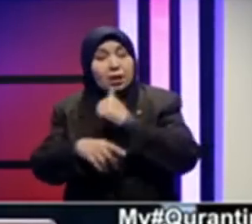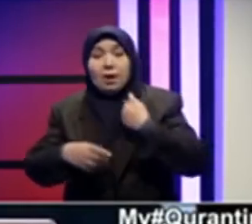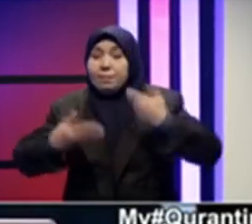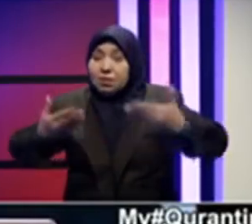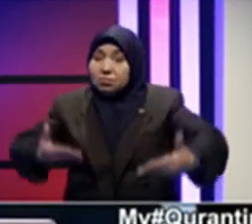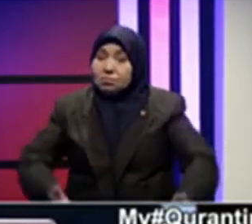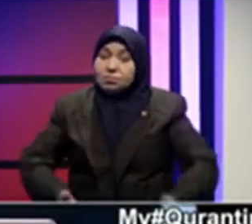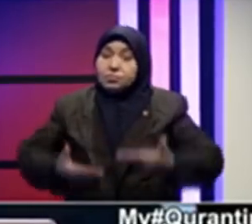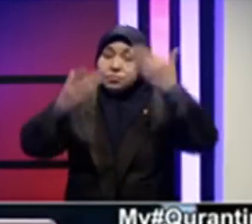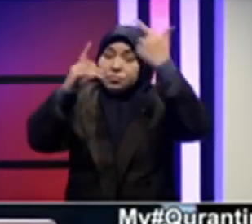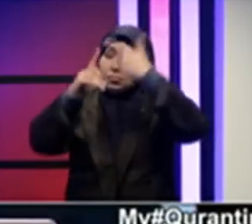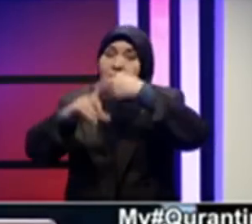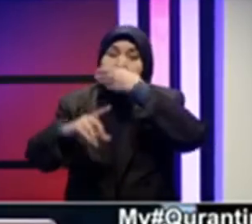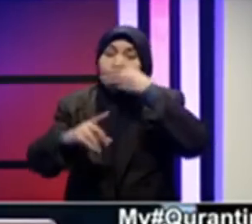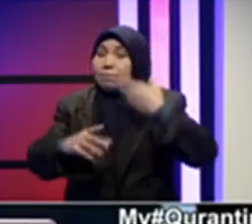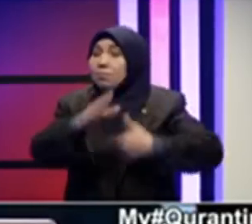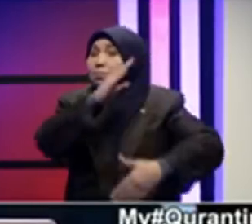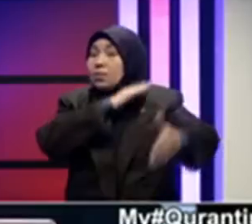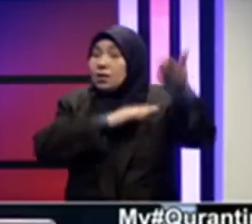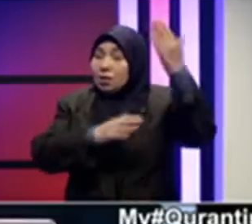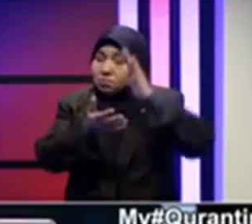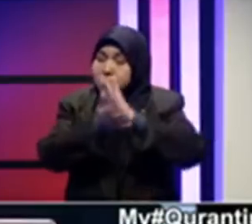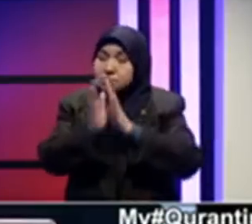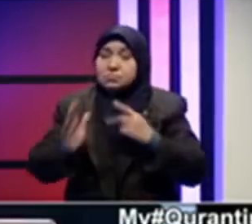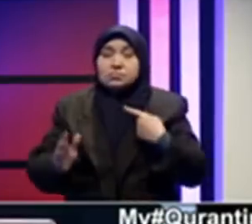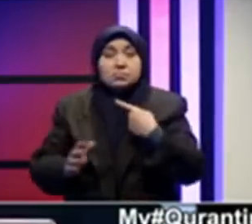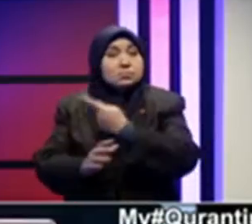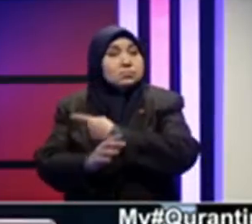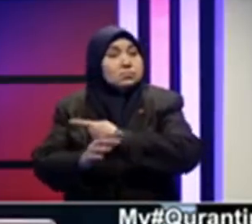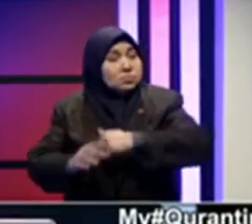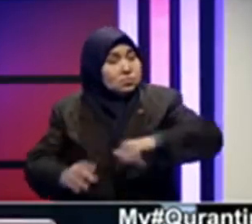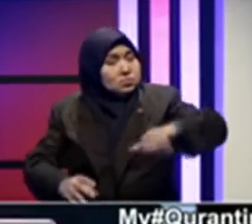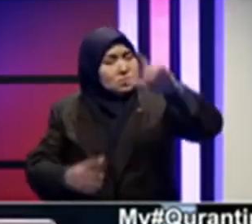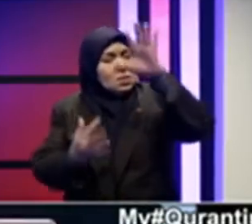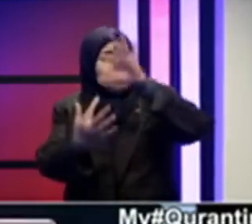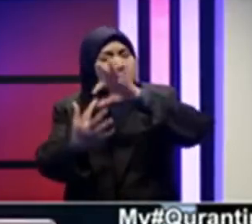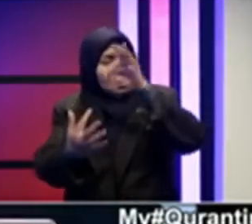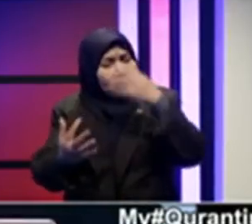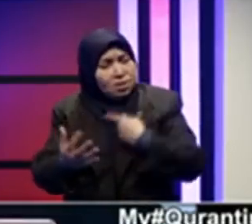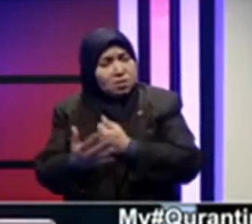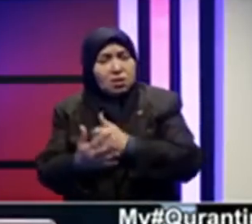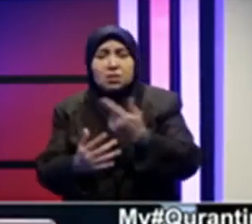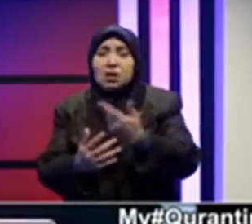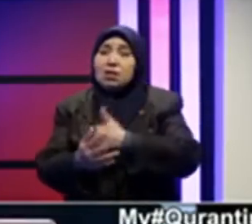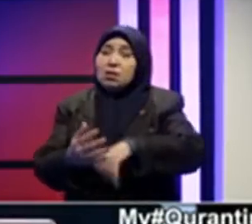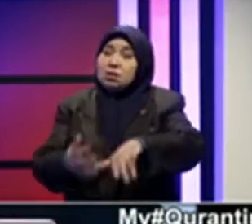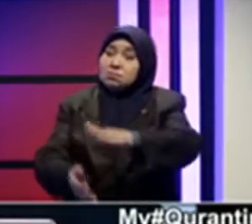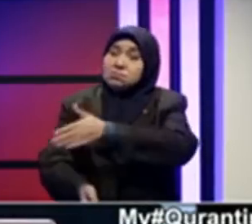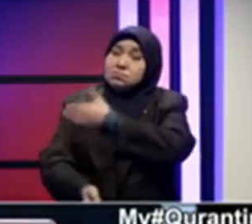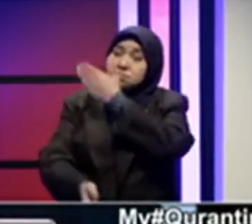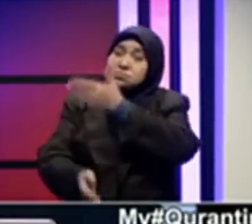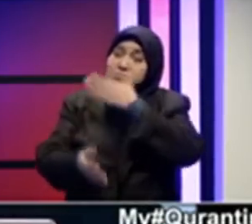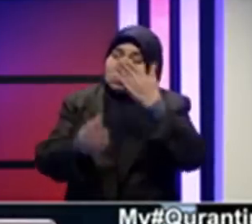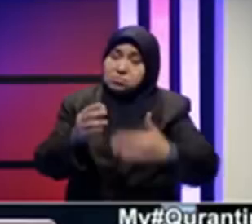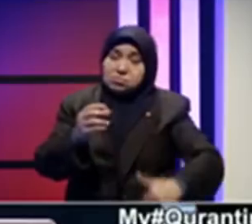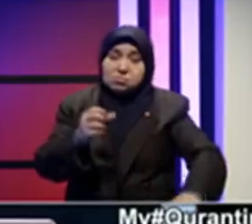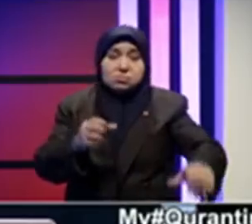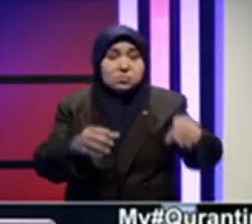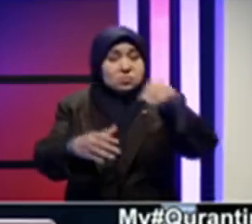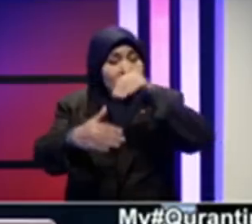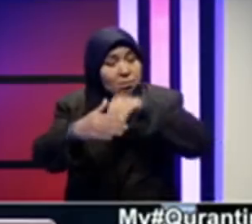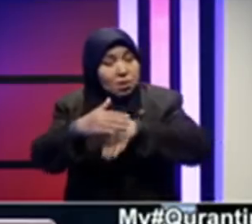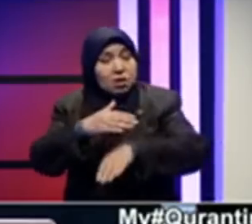bulan Ramadan yang lalu, ya Allah. Jadikanlah kami, ya Allah, pilihlah kami lah di kalangan hamba-Mu yang akan mengisi, yang akan